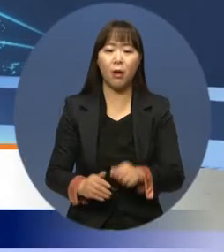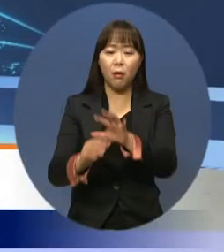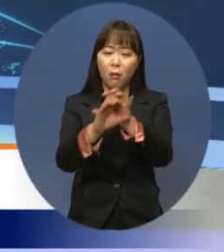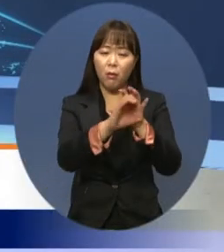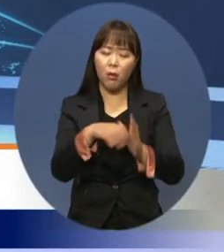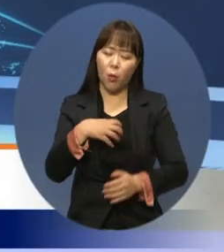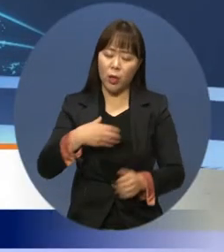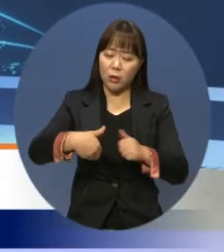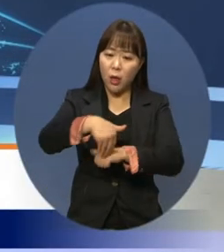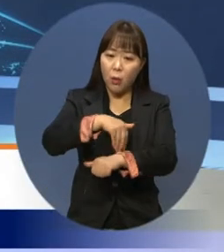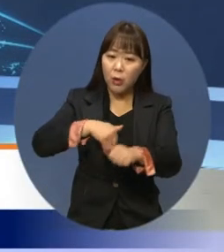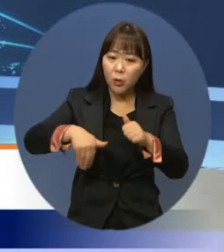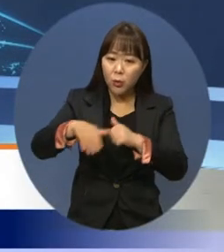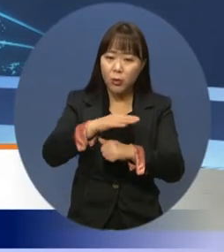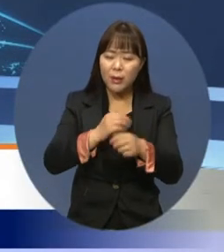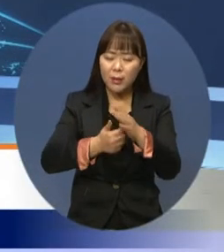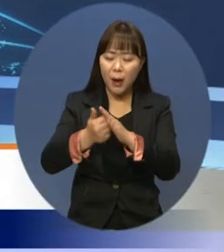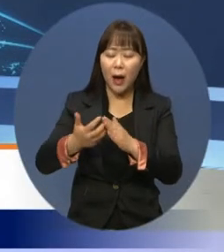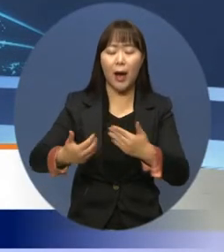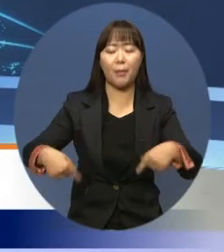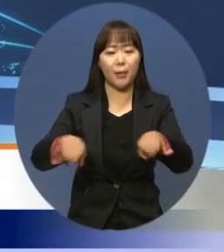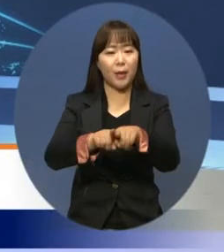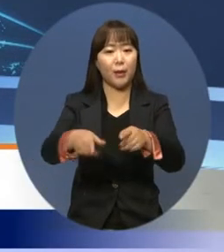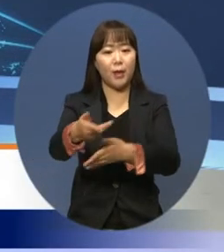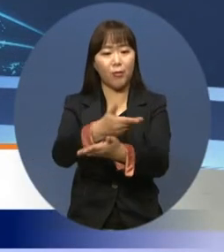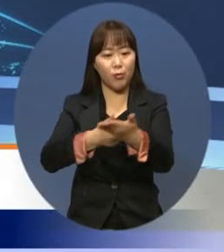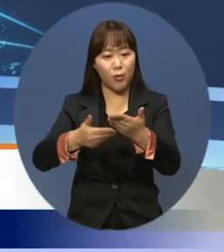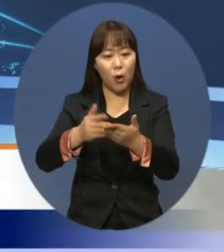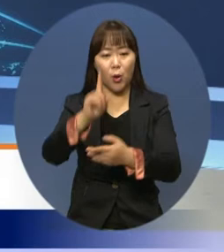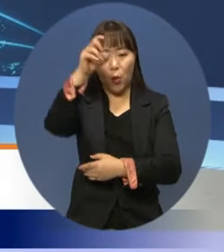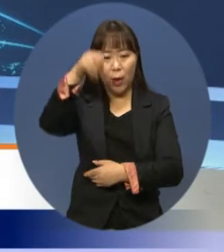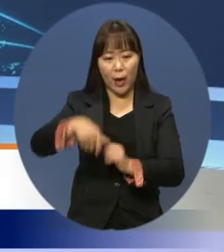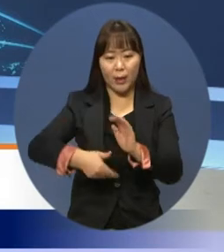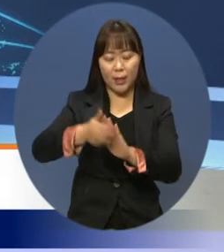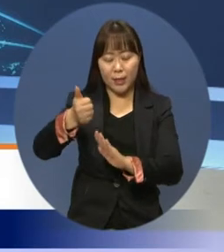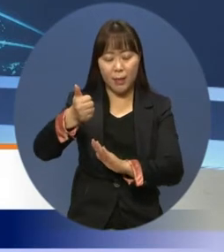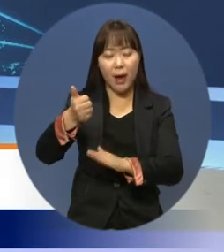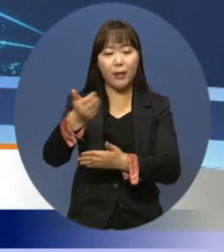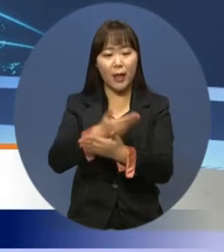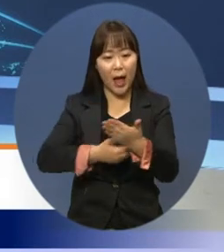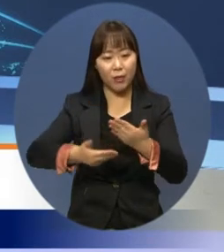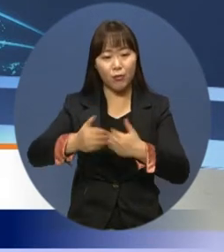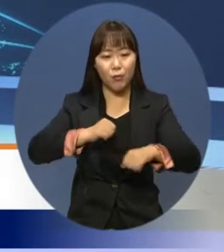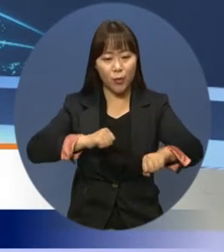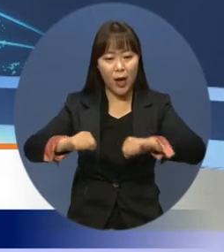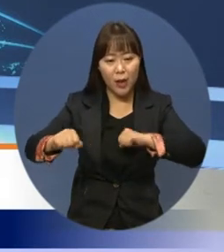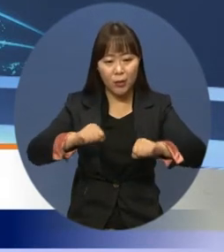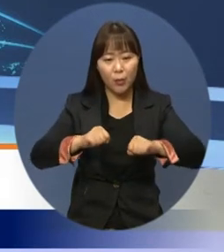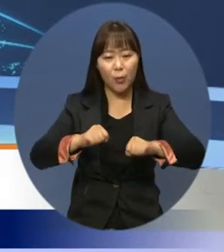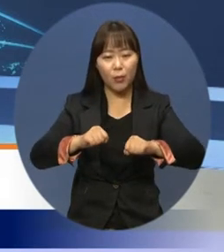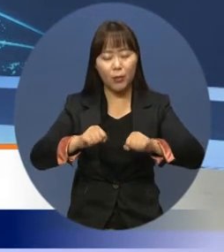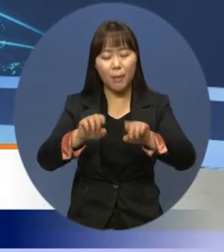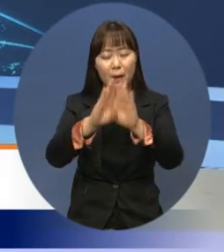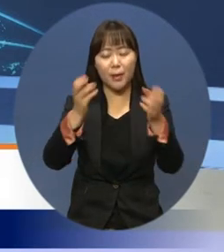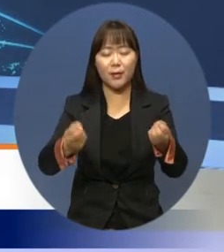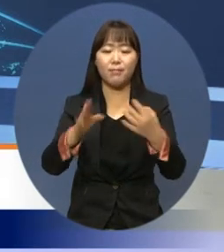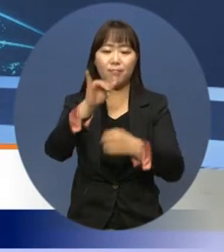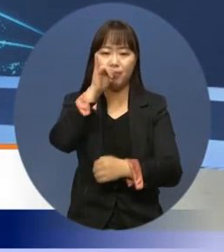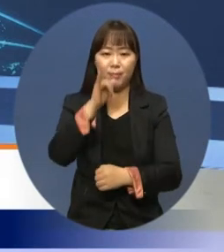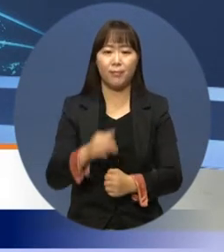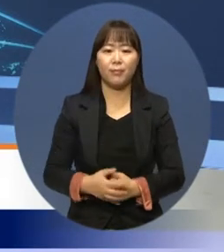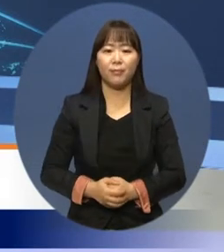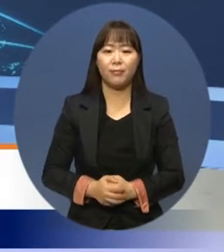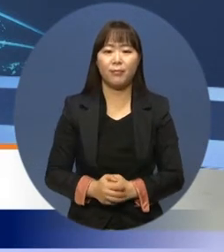코로나19의 위기 상황 속에서도 희망을 함께 나누는 고향 희망 나눔 운동본부 발대식이 열렸습니다. 보도에